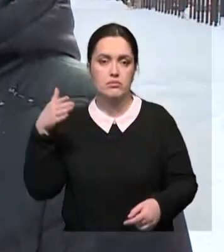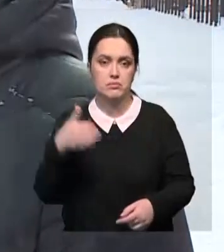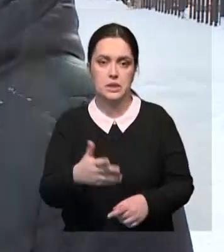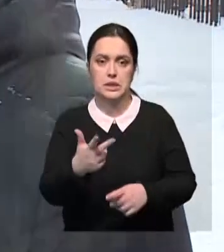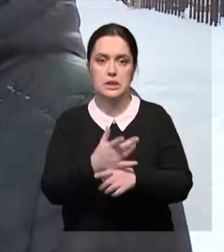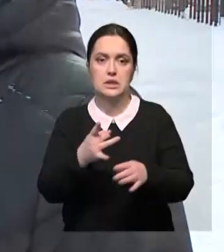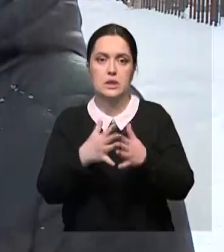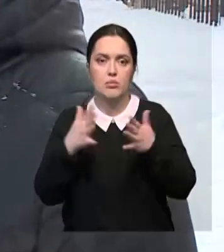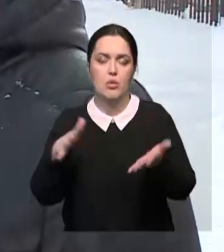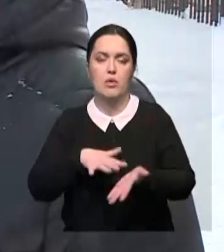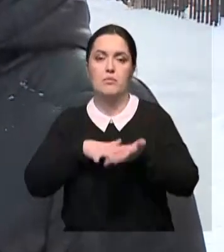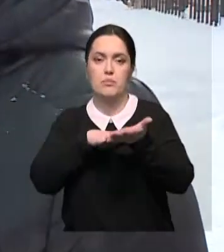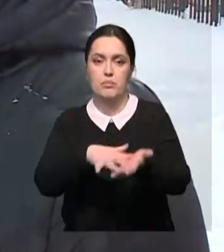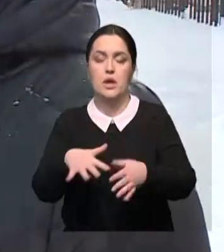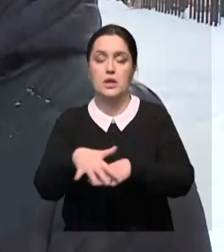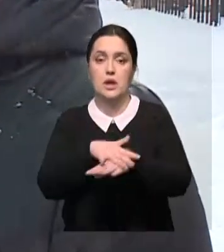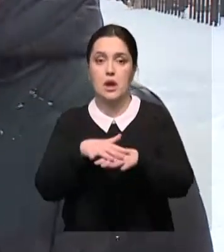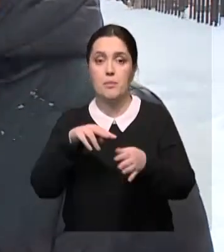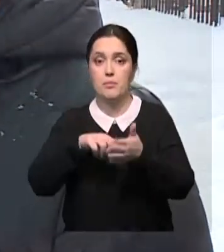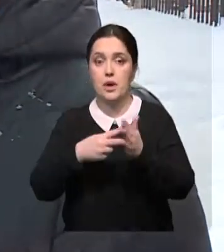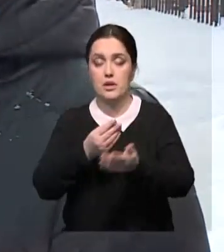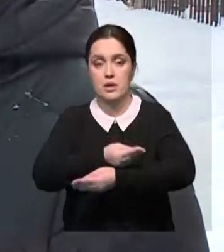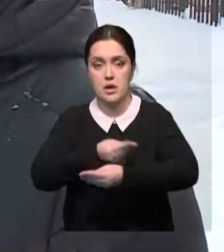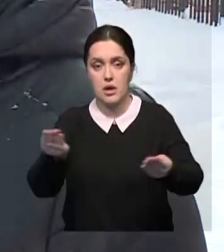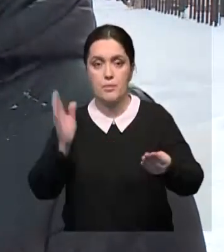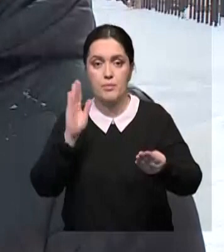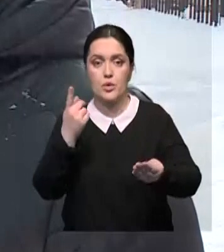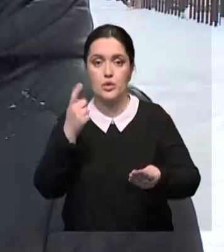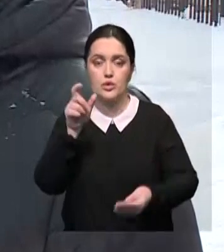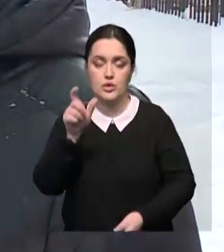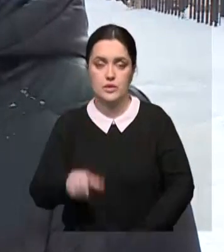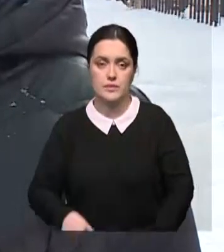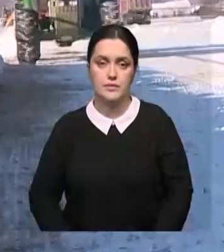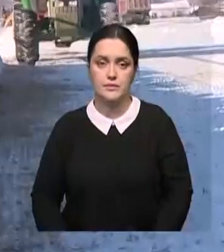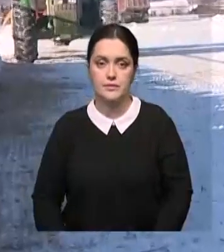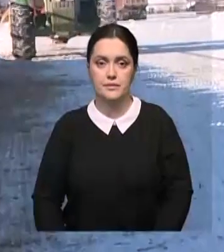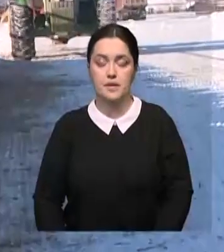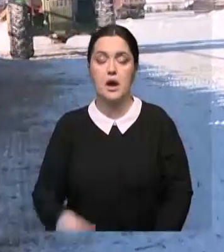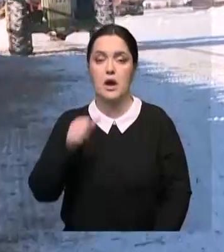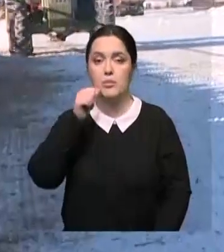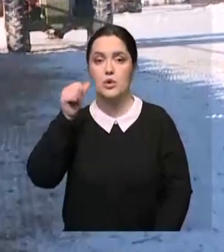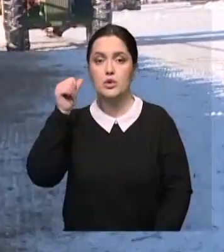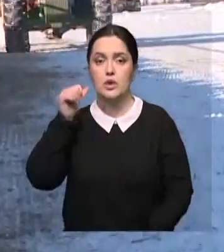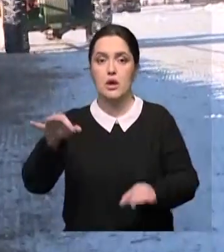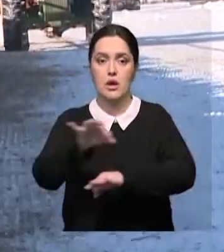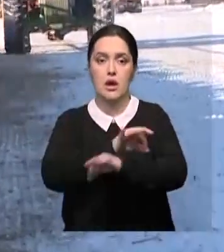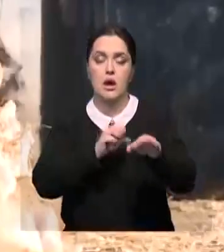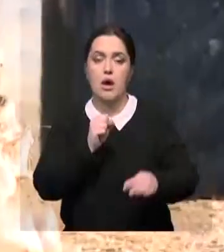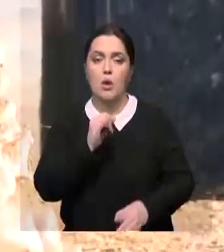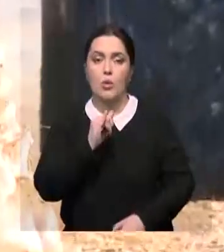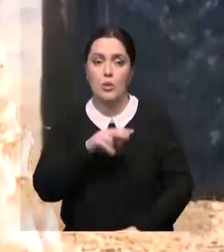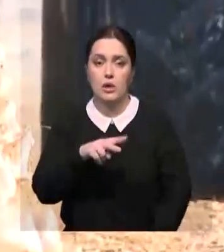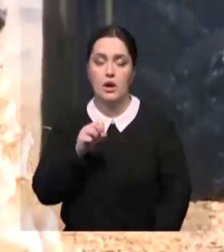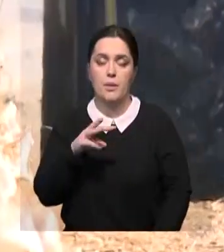больше. Уже поступают заявки от населения. Планируем выдать заемы почти 100 человек. В прошлом году по проекту «Аул Аманаты»